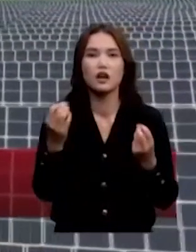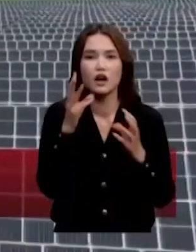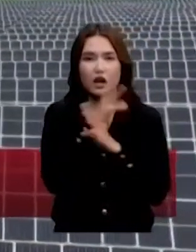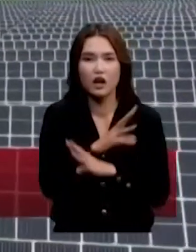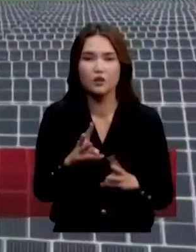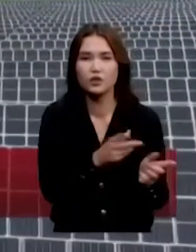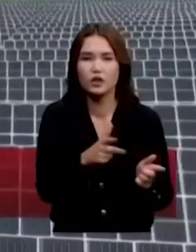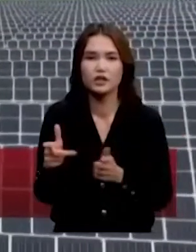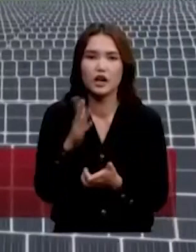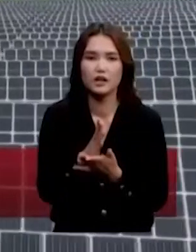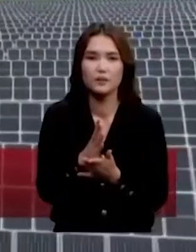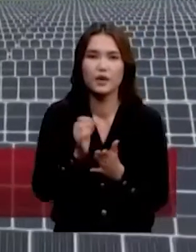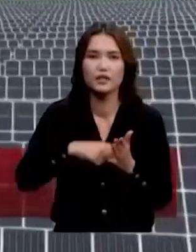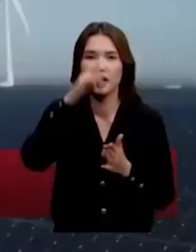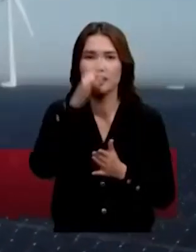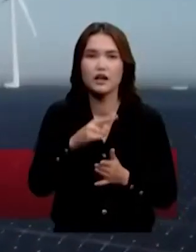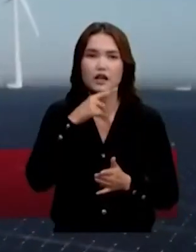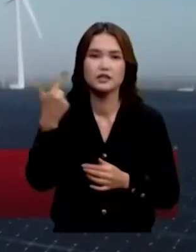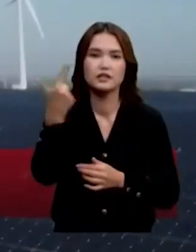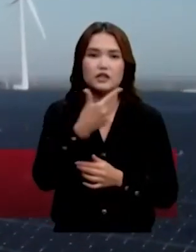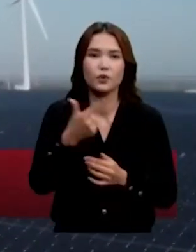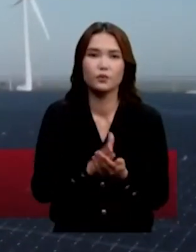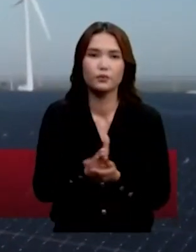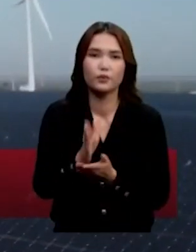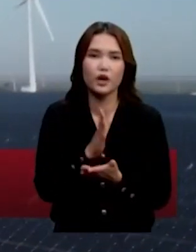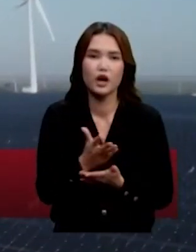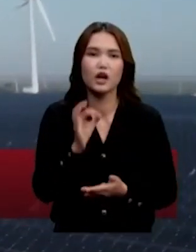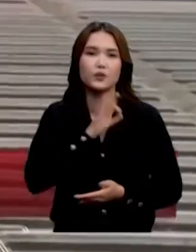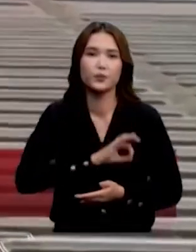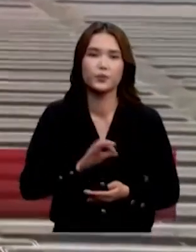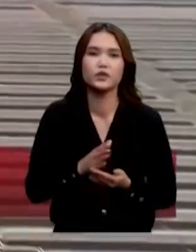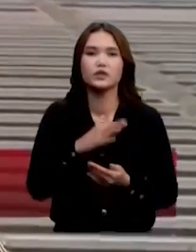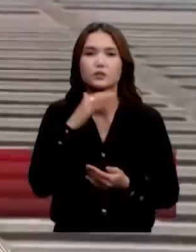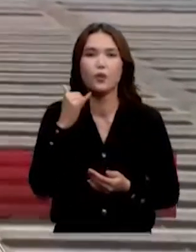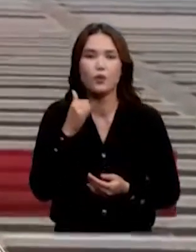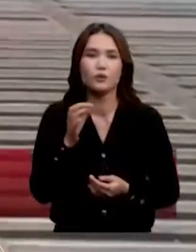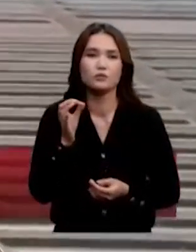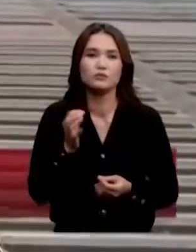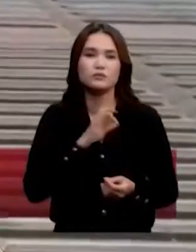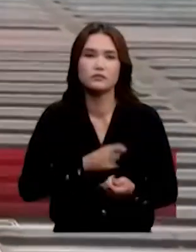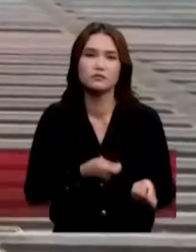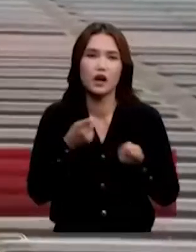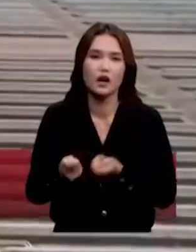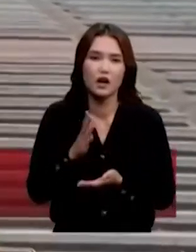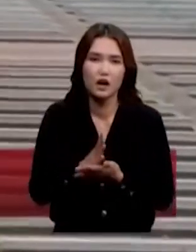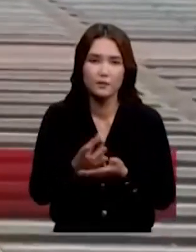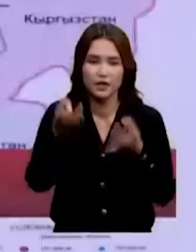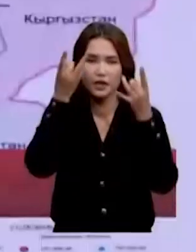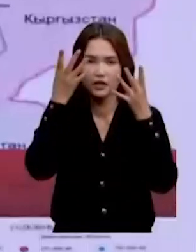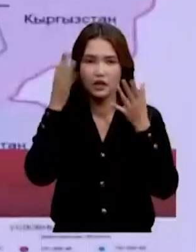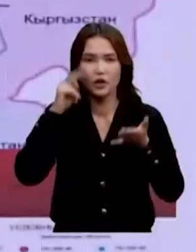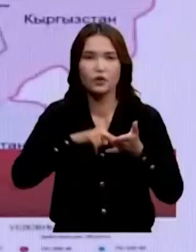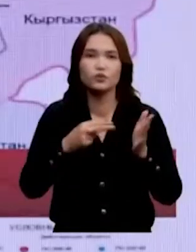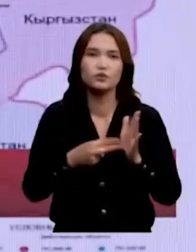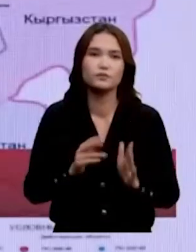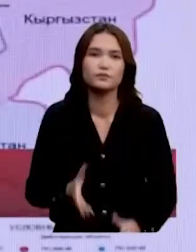құюға дайын. Өйткені Қазақстан географиясы жағынан да, қазба байлықтары жағынан да қолайлы. Оған қоса нақты жоспарымыз